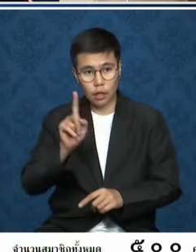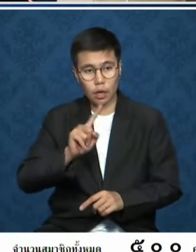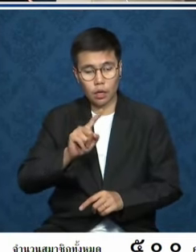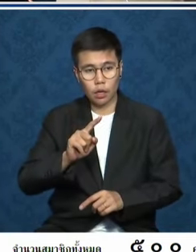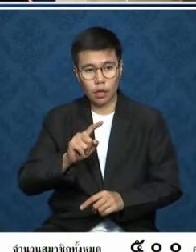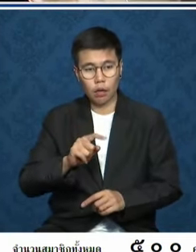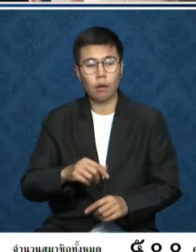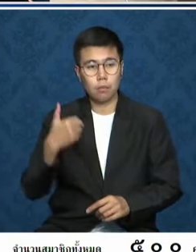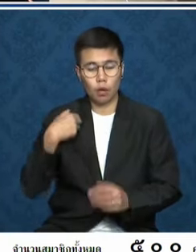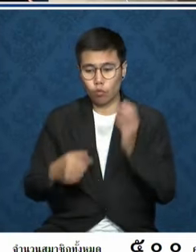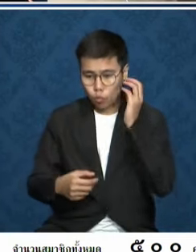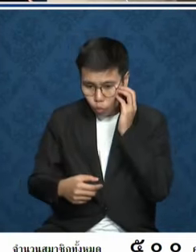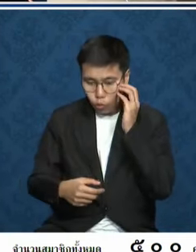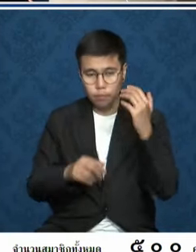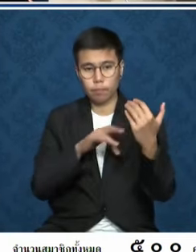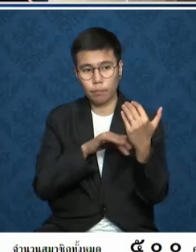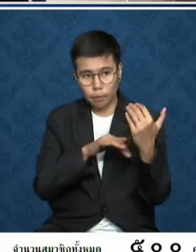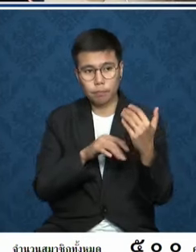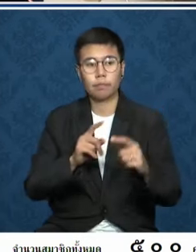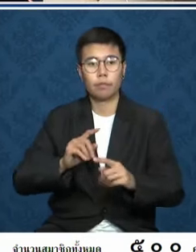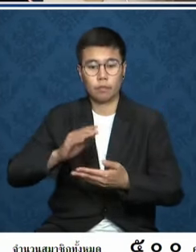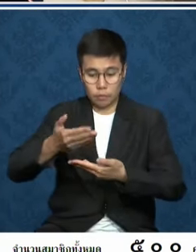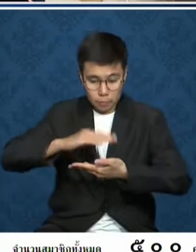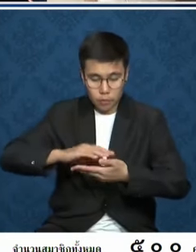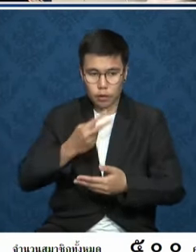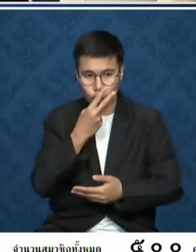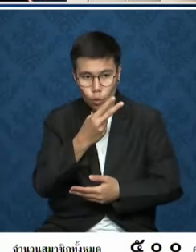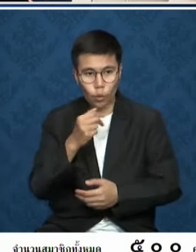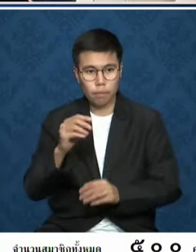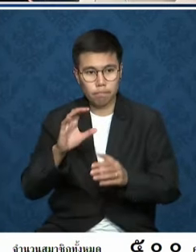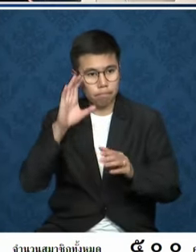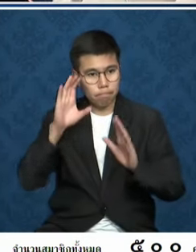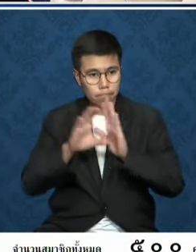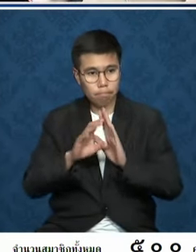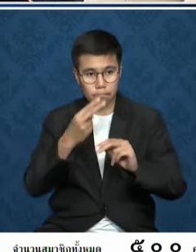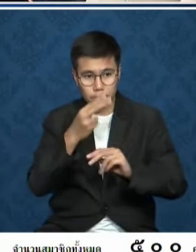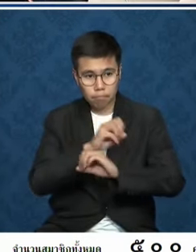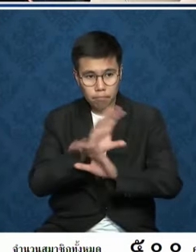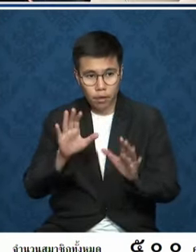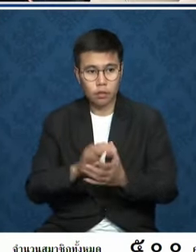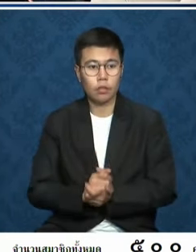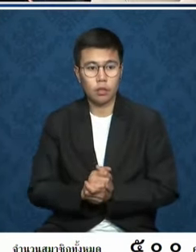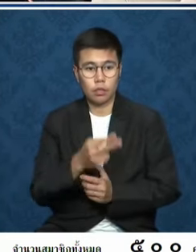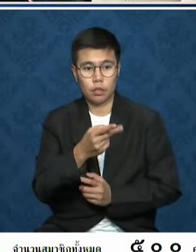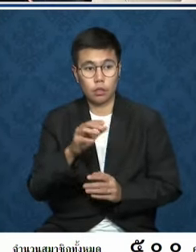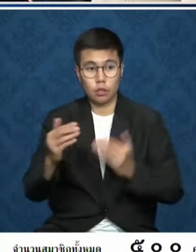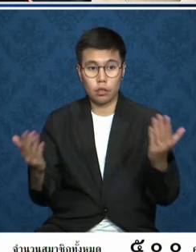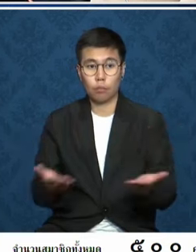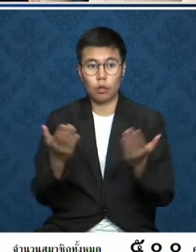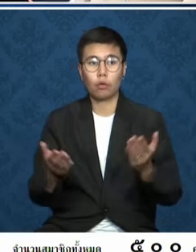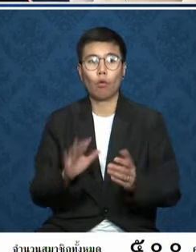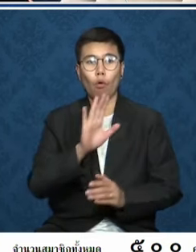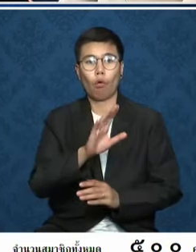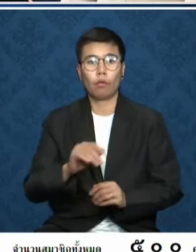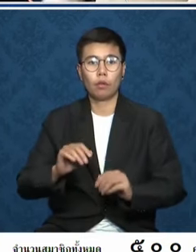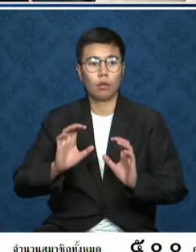อ์แบพกพามือถือนี่กคอบทบาทที่ผมฉายใหเห็นแต่ท่านประทานครับการสนบสนุนของภา